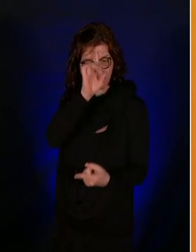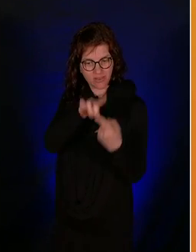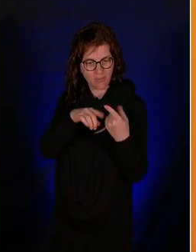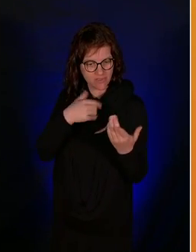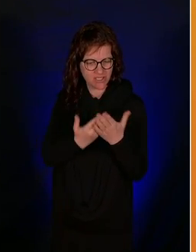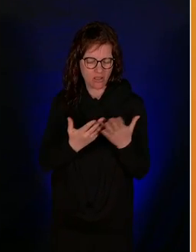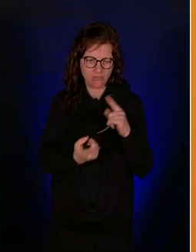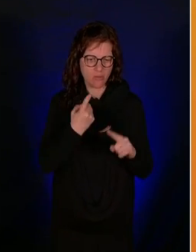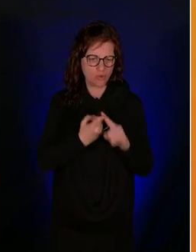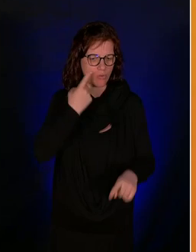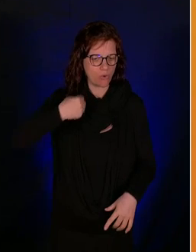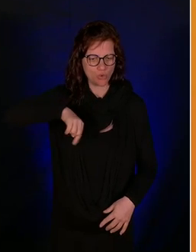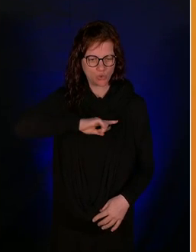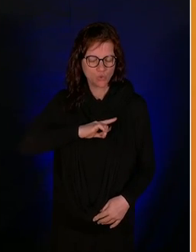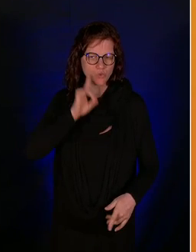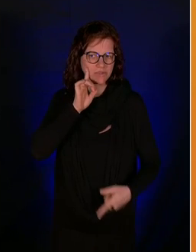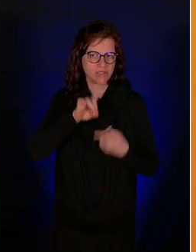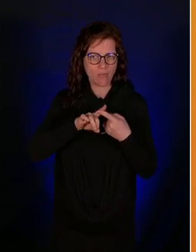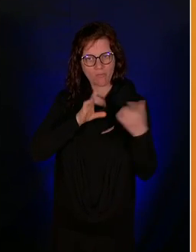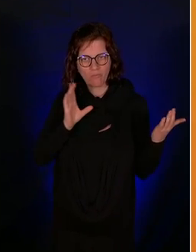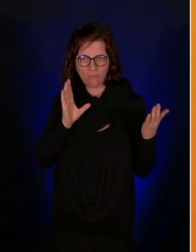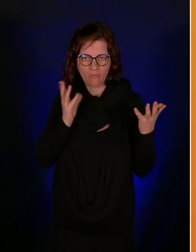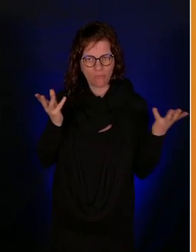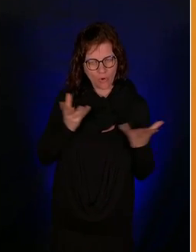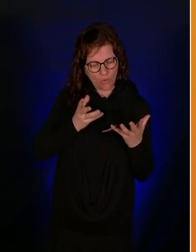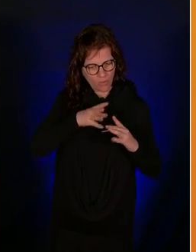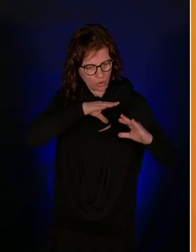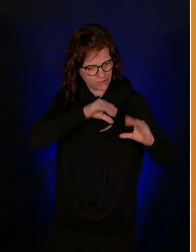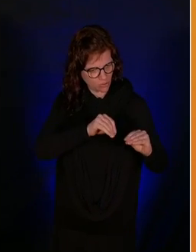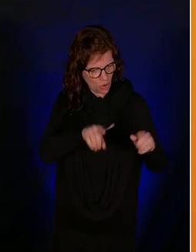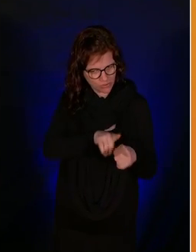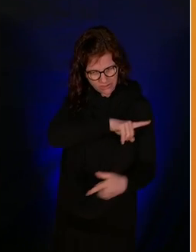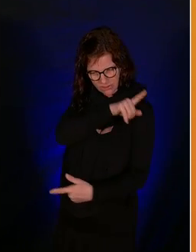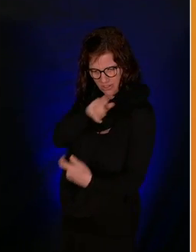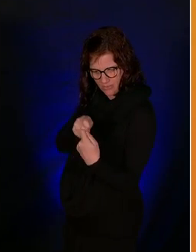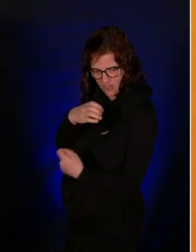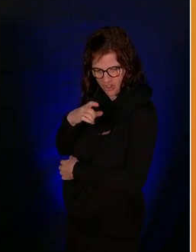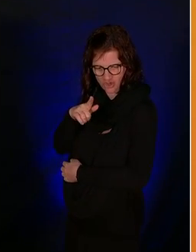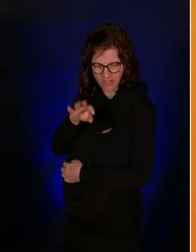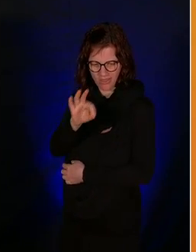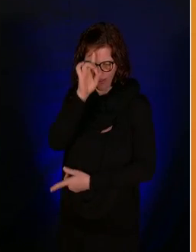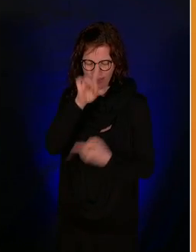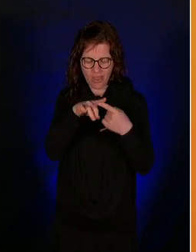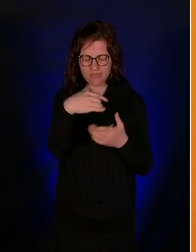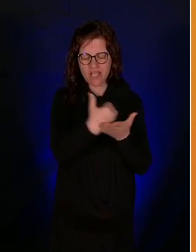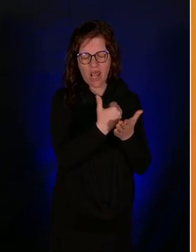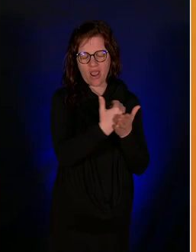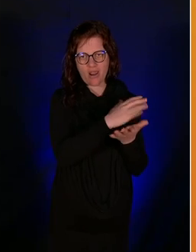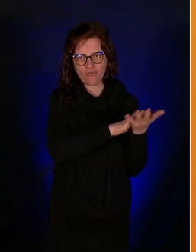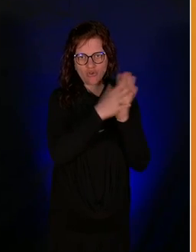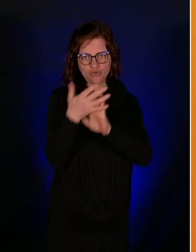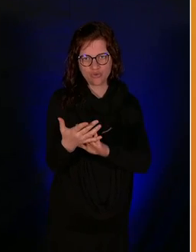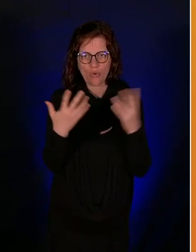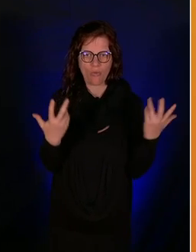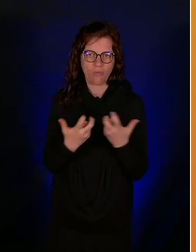est assez cher. Pour parler du positionnement et de l'adaptation de la CGT face aux évolutions du salariat, avec notamment l'explosion de